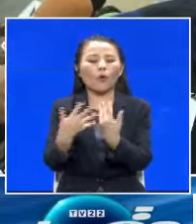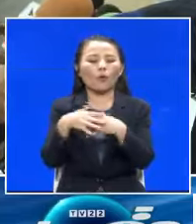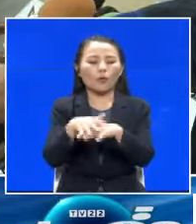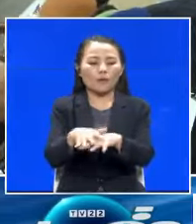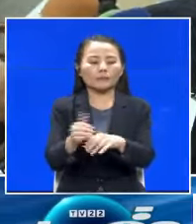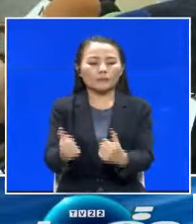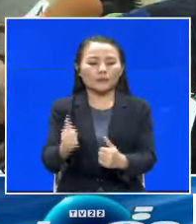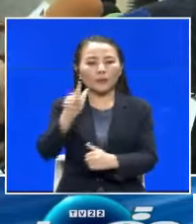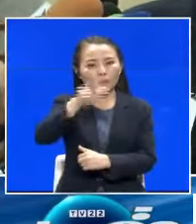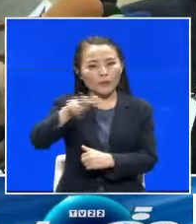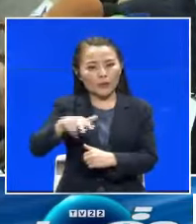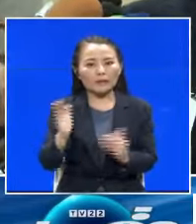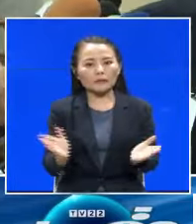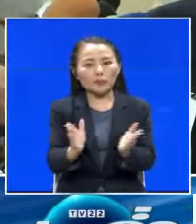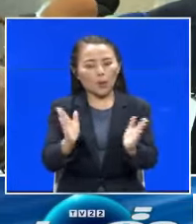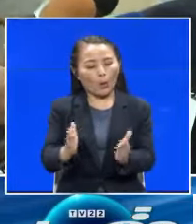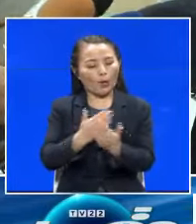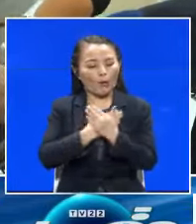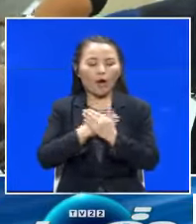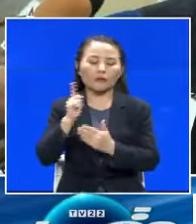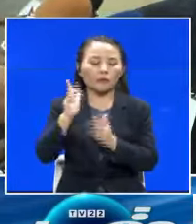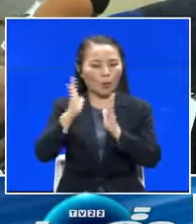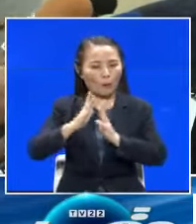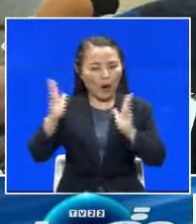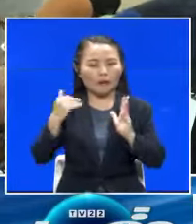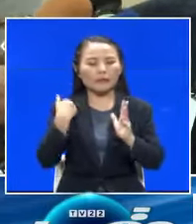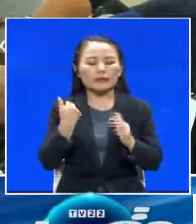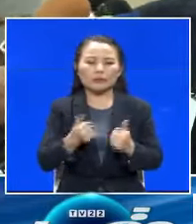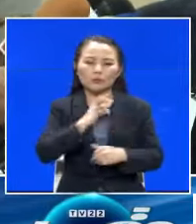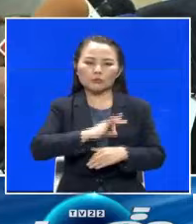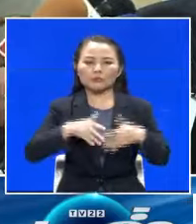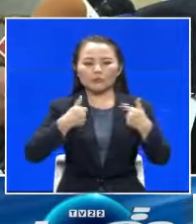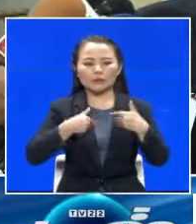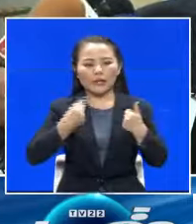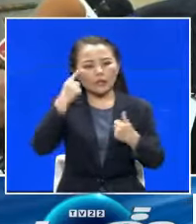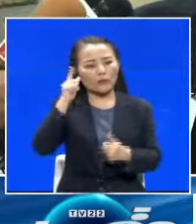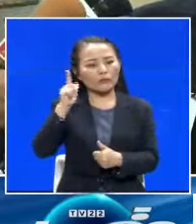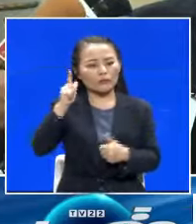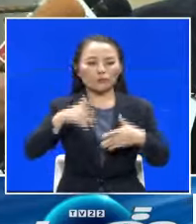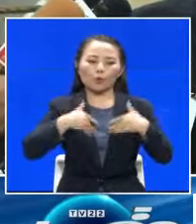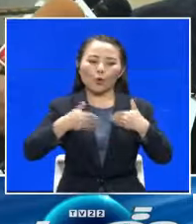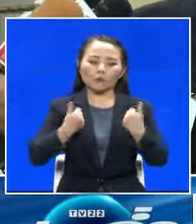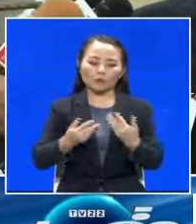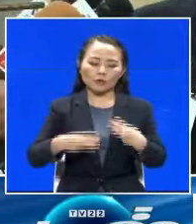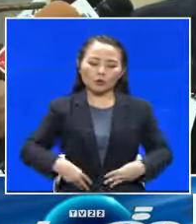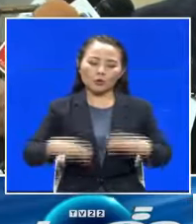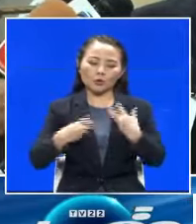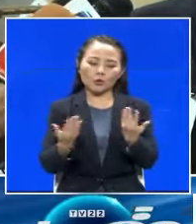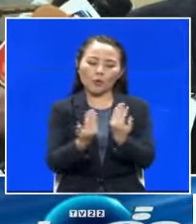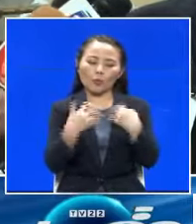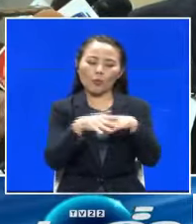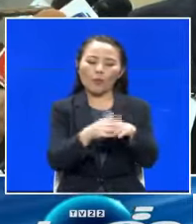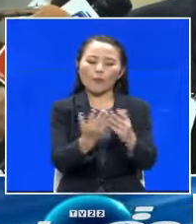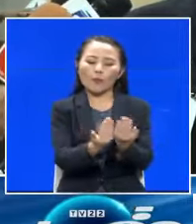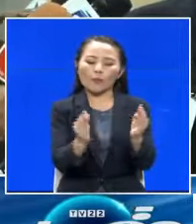รรคเพื่อไทยและคนที่รักท่านมีจำนวนมากก็รู้สึกดีใจและเชื่อว่าท่านควรจะมีความสุขที่ได้ใช้ชีวิตกับครอบครัวคุ